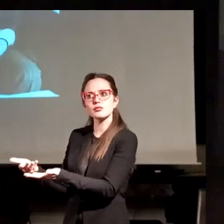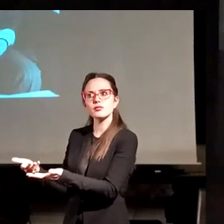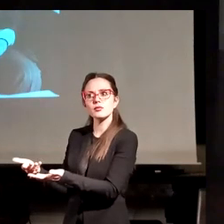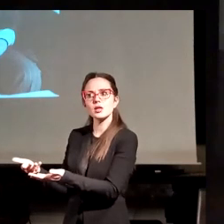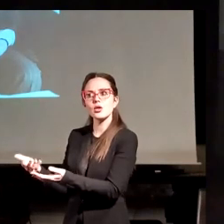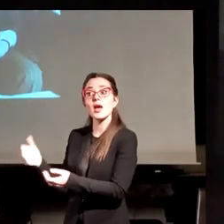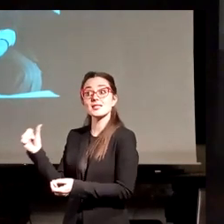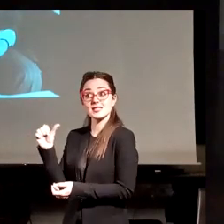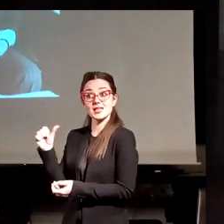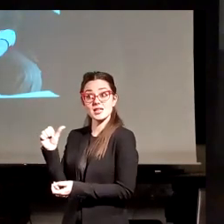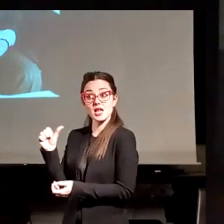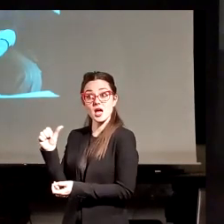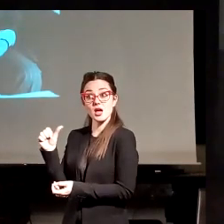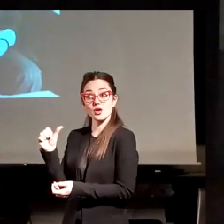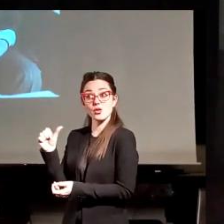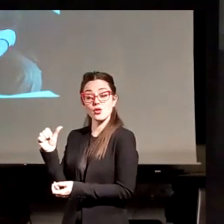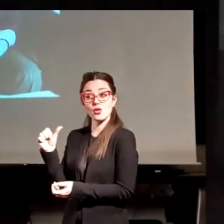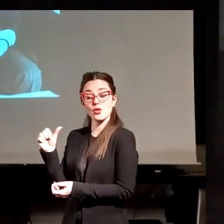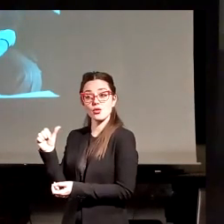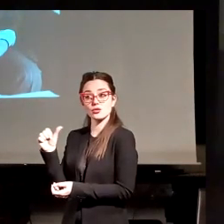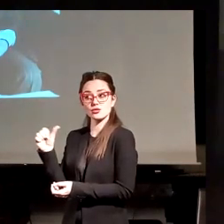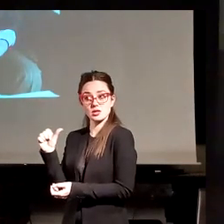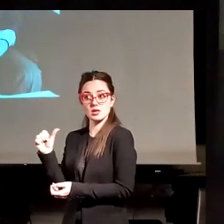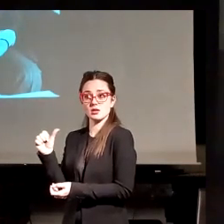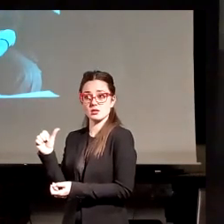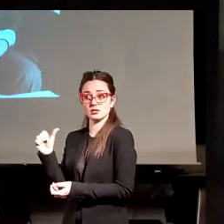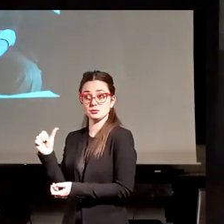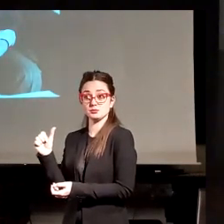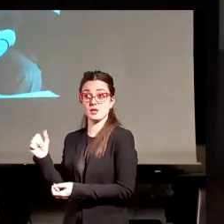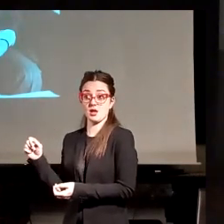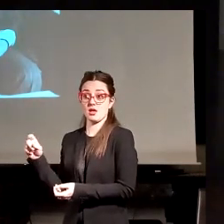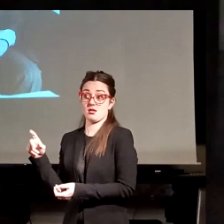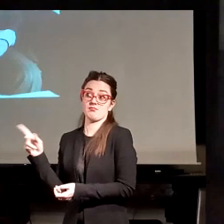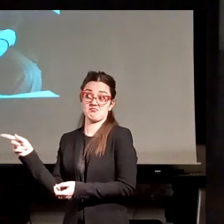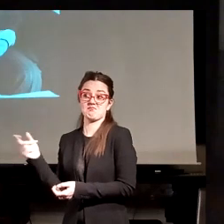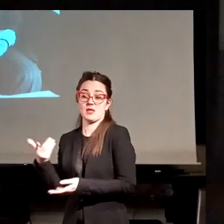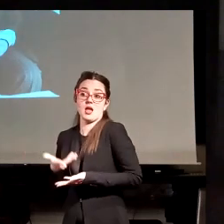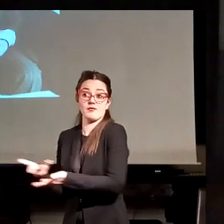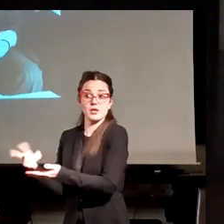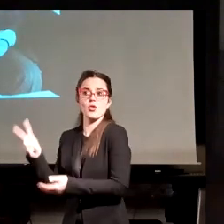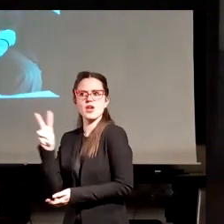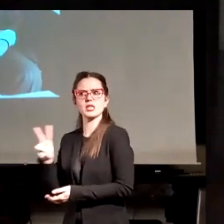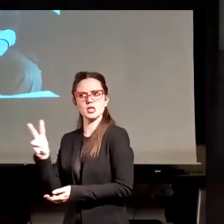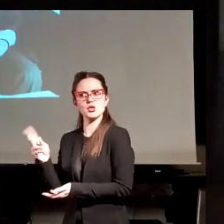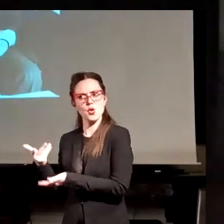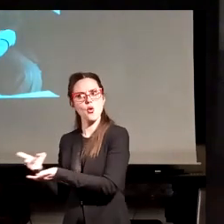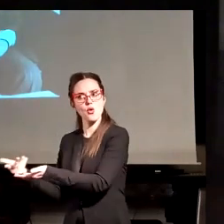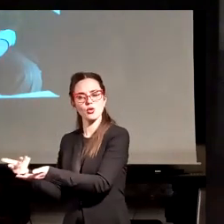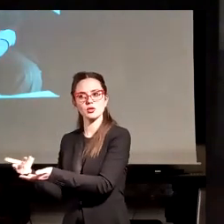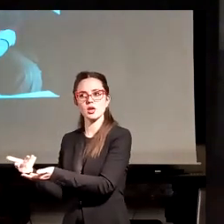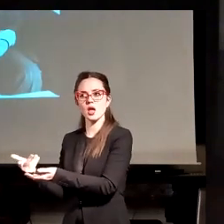senago da verdiglione non soci che ricorda la tele famigerato armando verdiglione e c'era in molti gli